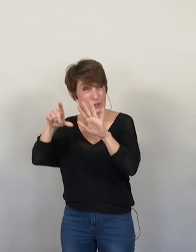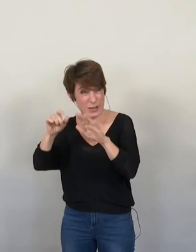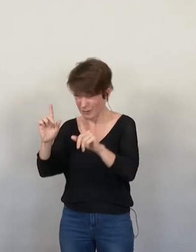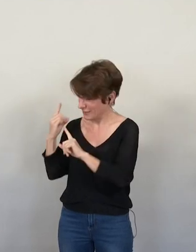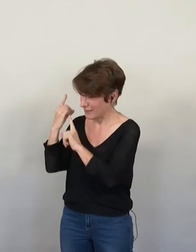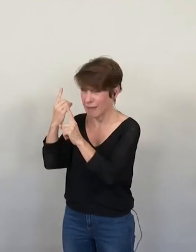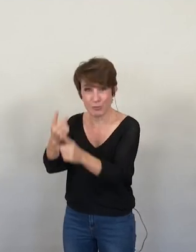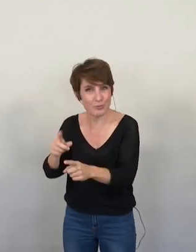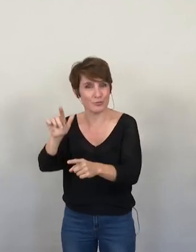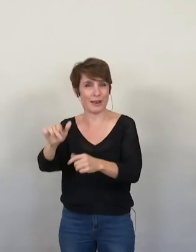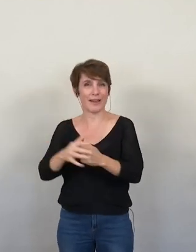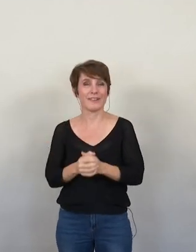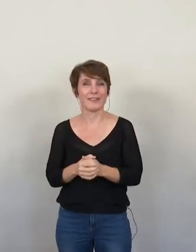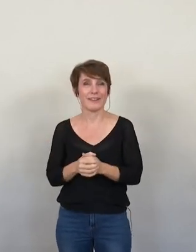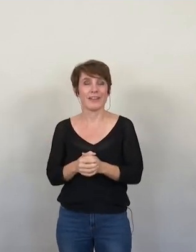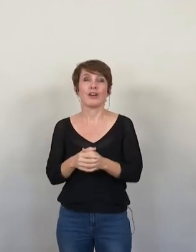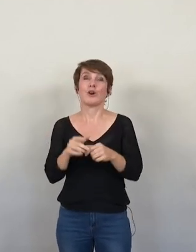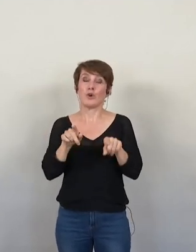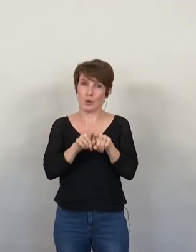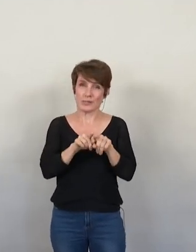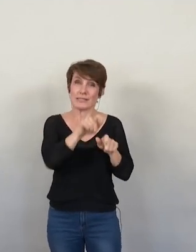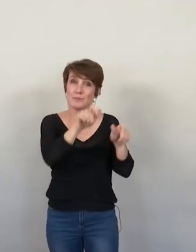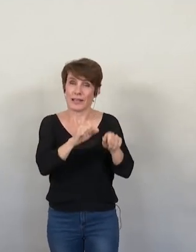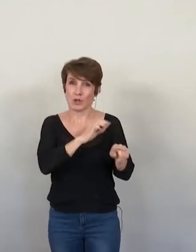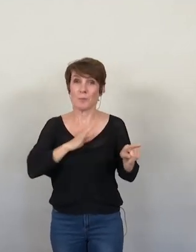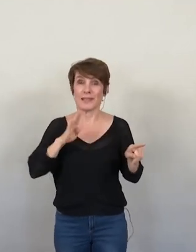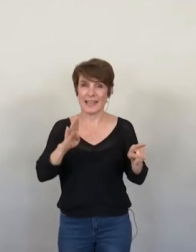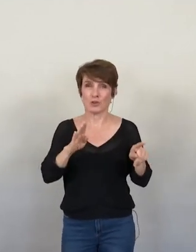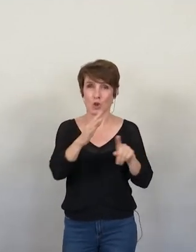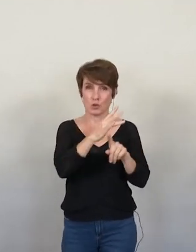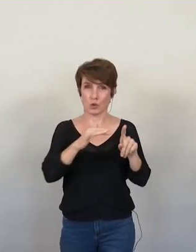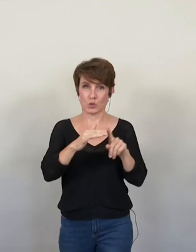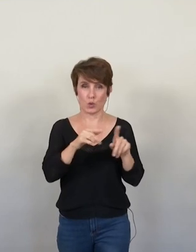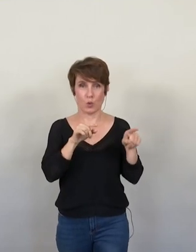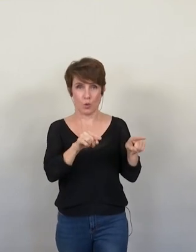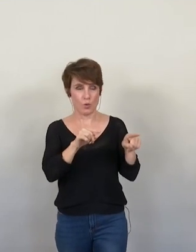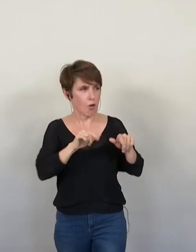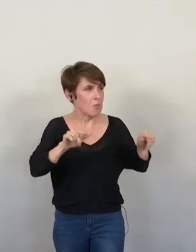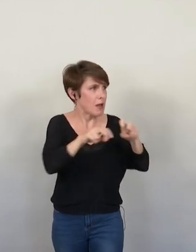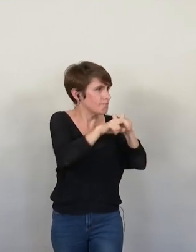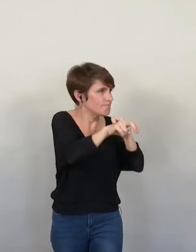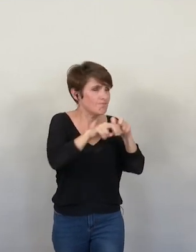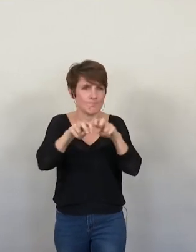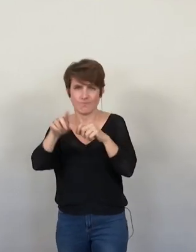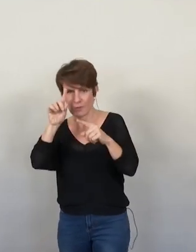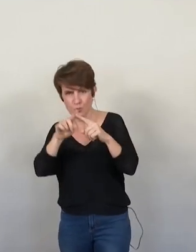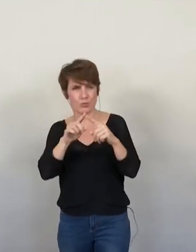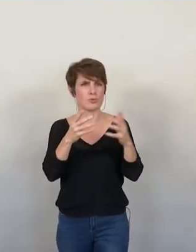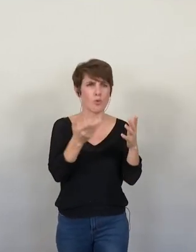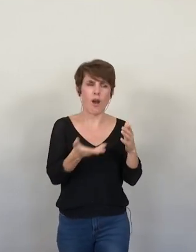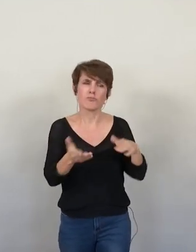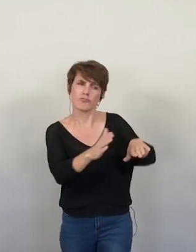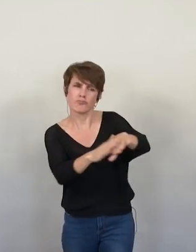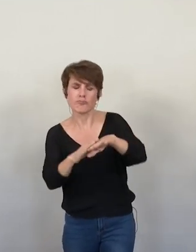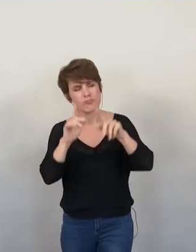municipale et aux médiateurs sociaux qui sont présents partout pour la tranquillité publique pour la lutte contre l'incivilité et les conflits